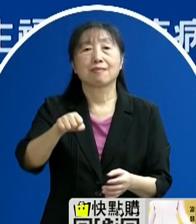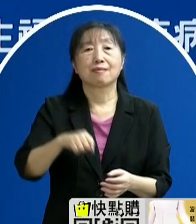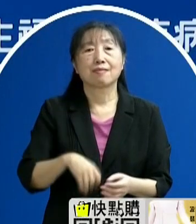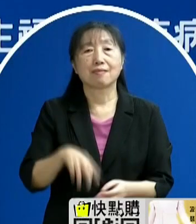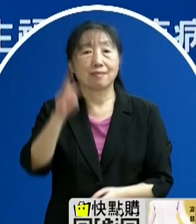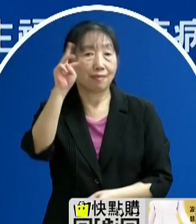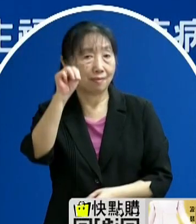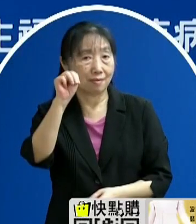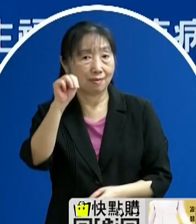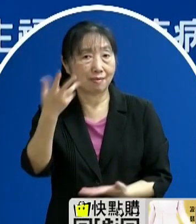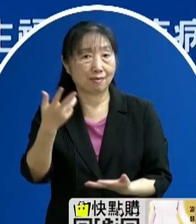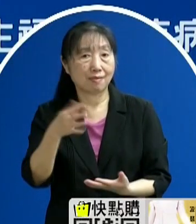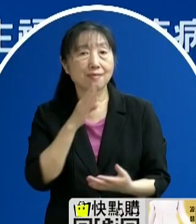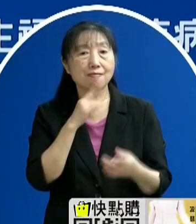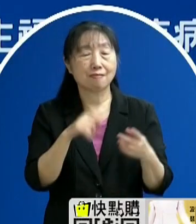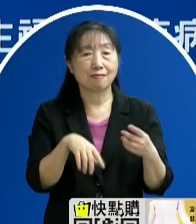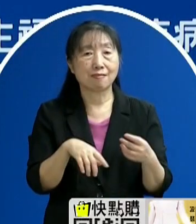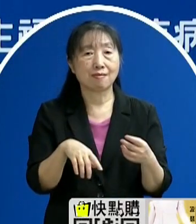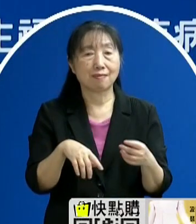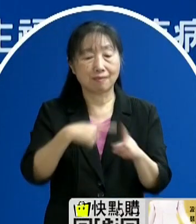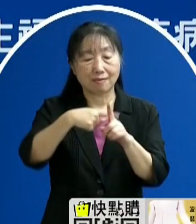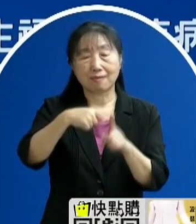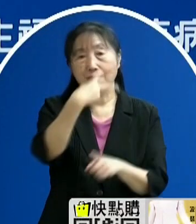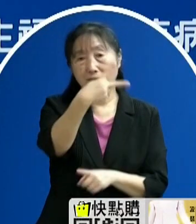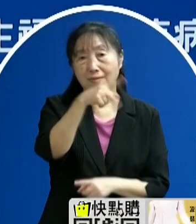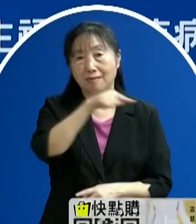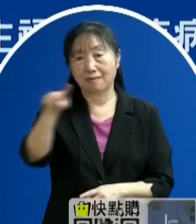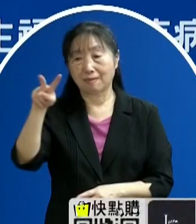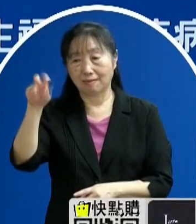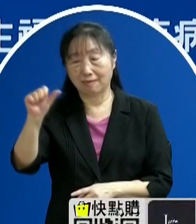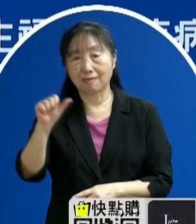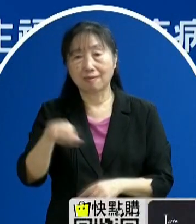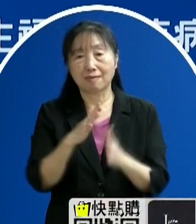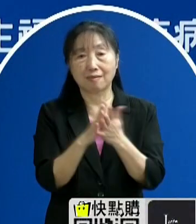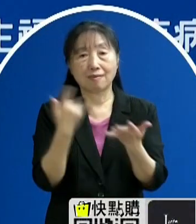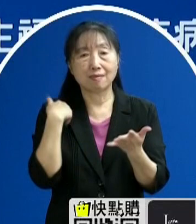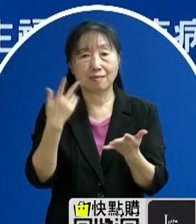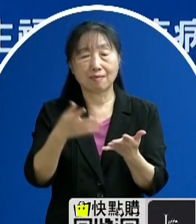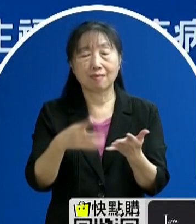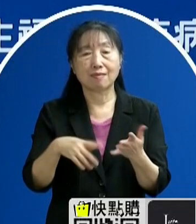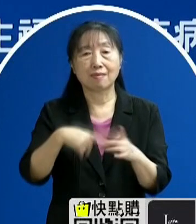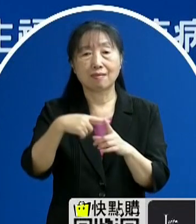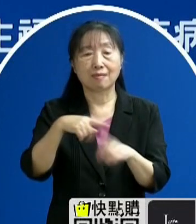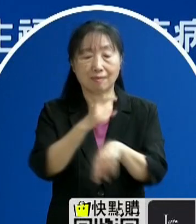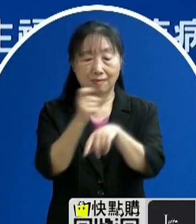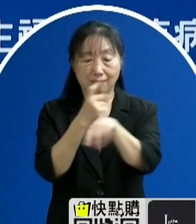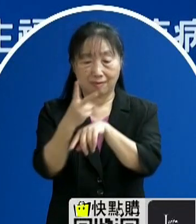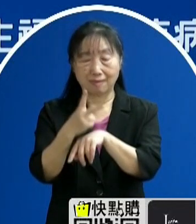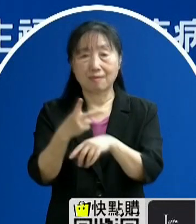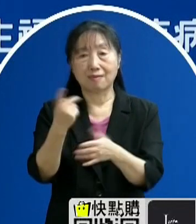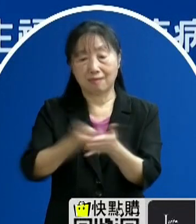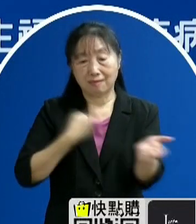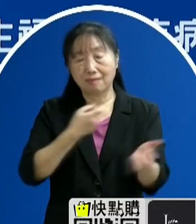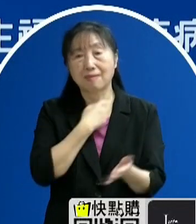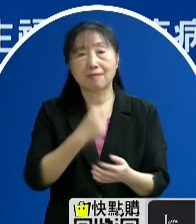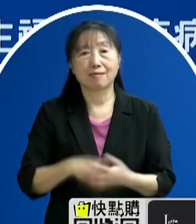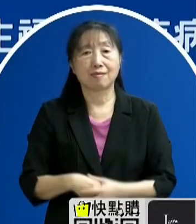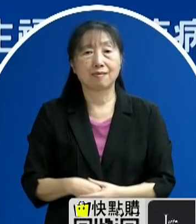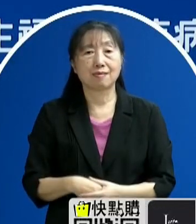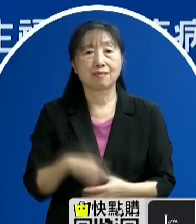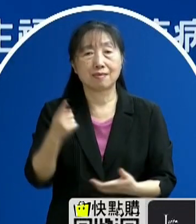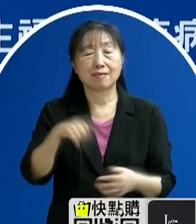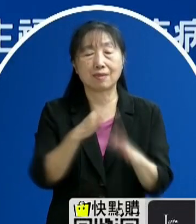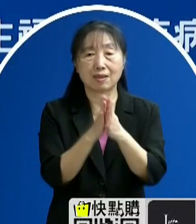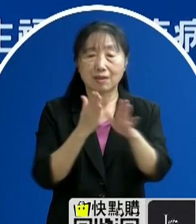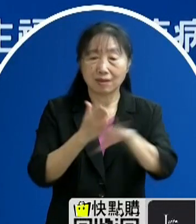那 Moderna 2到25度 C 的环境下于12小时内使用完毕，尽量那